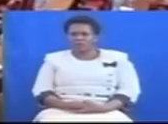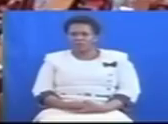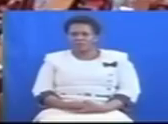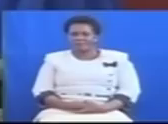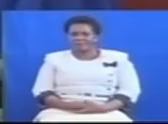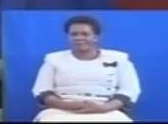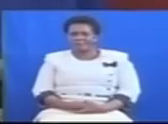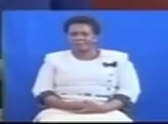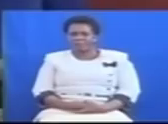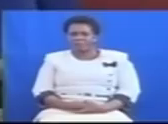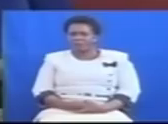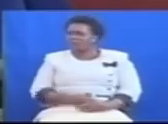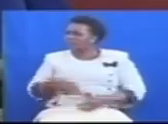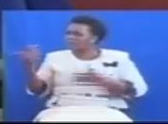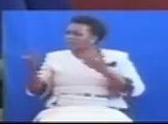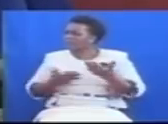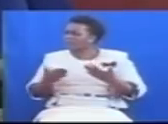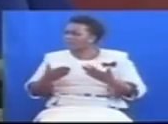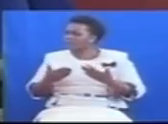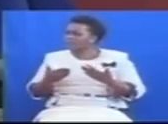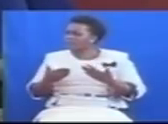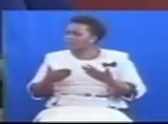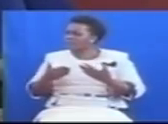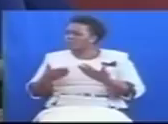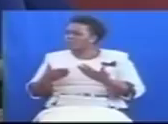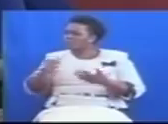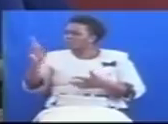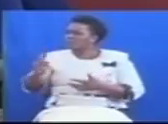Mheshimiwa mbunge wa Mufindi, swali la nyongeza.